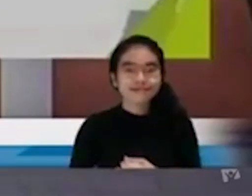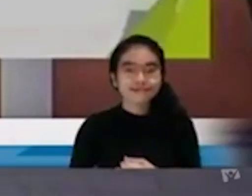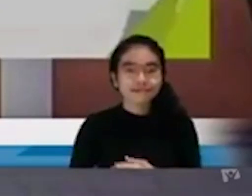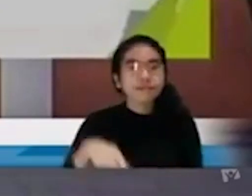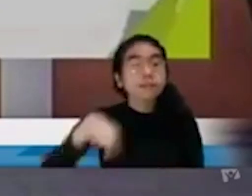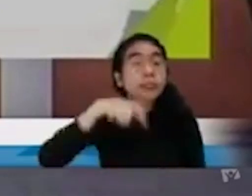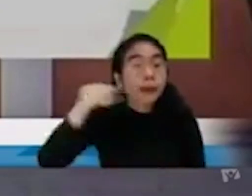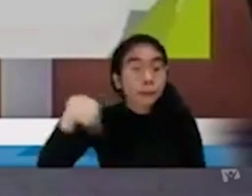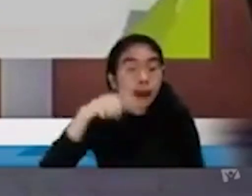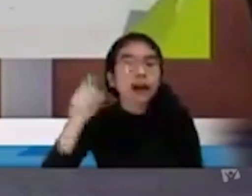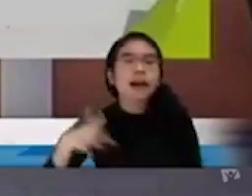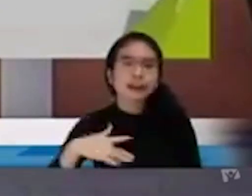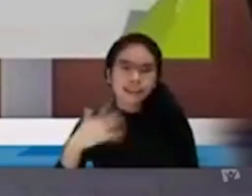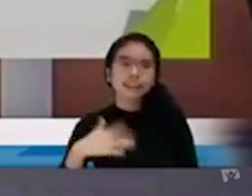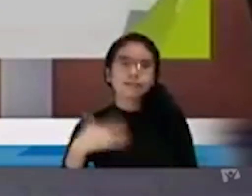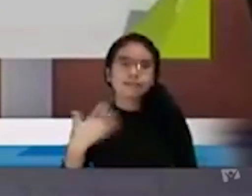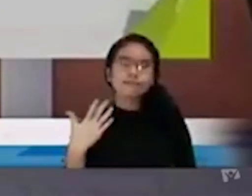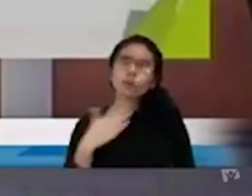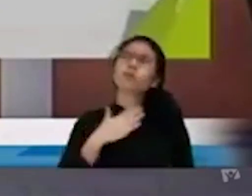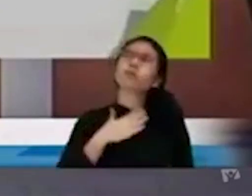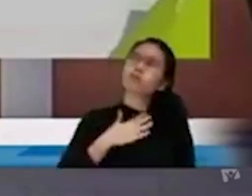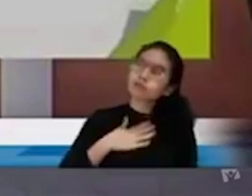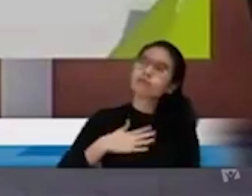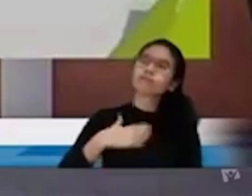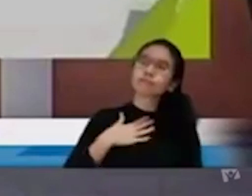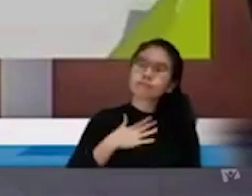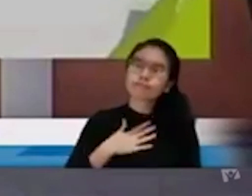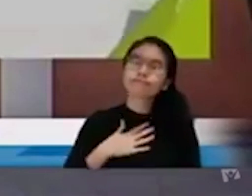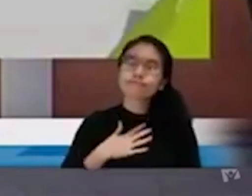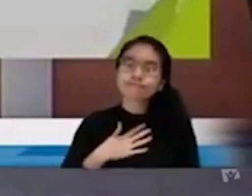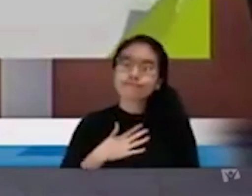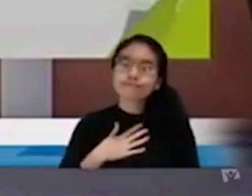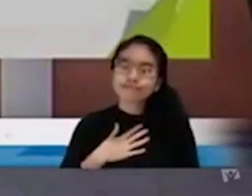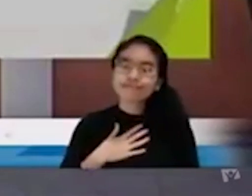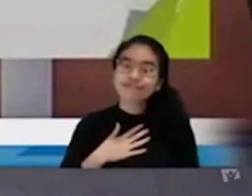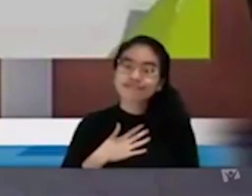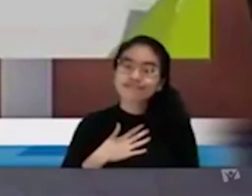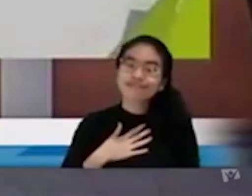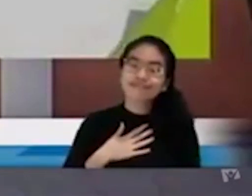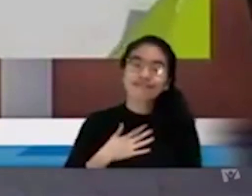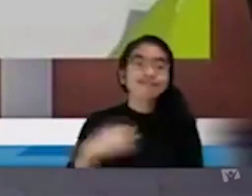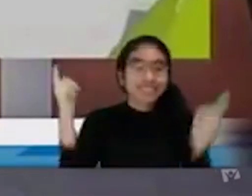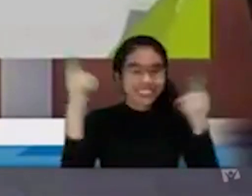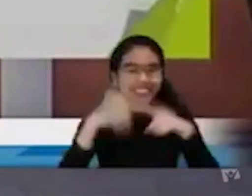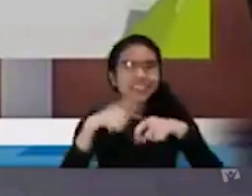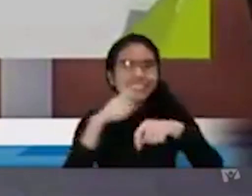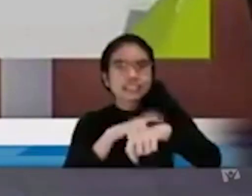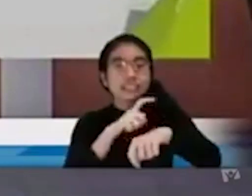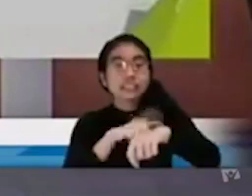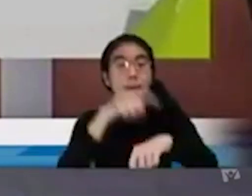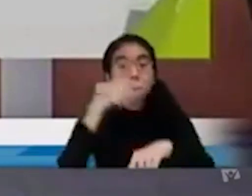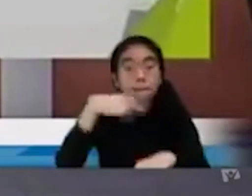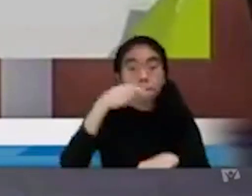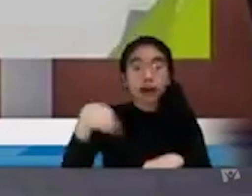merasa nyaman, merasa mereka itu didukung, sehingga mereka pulang dari rumah sakit dengan sehat